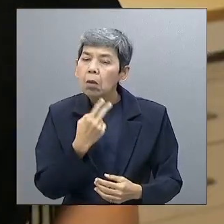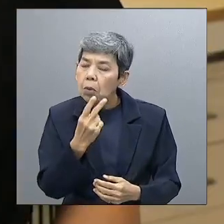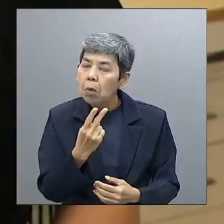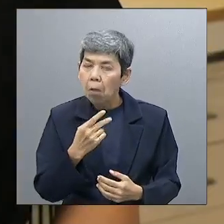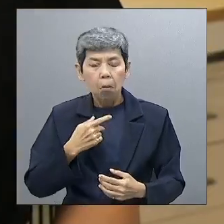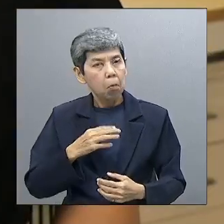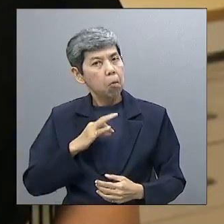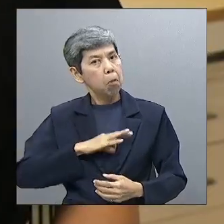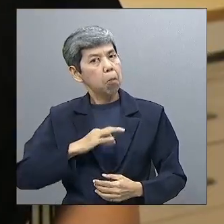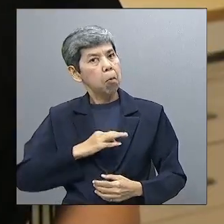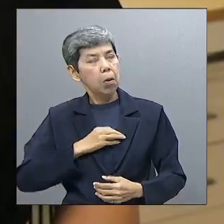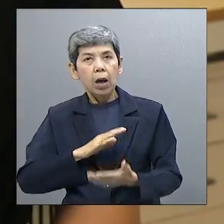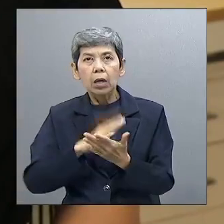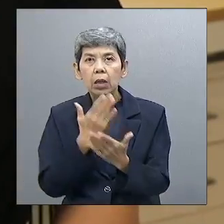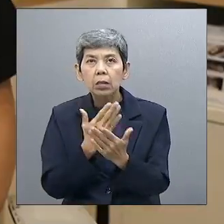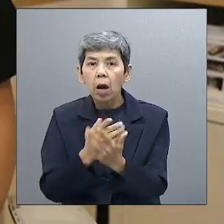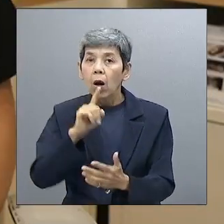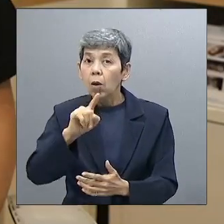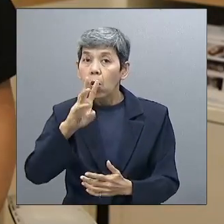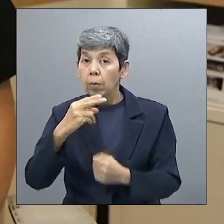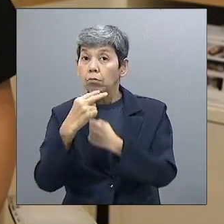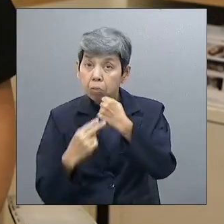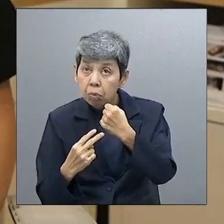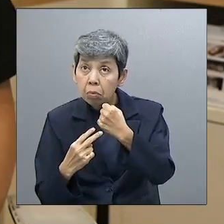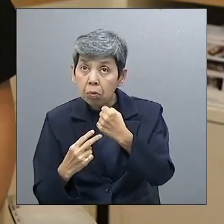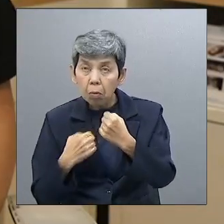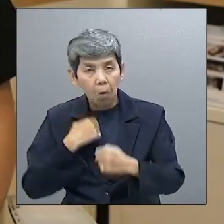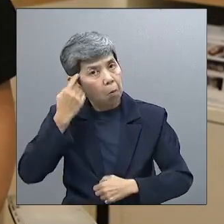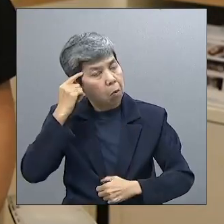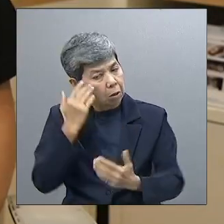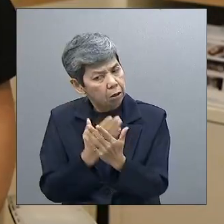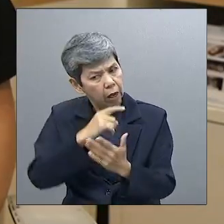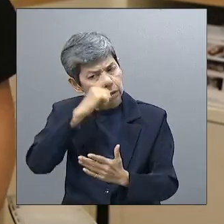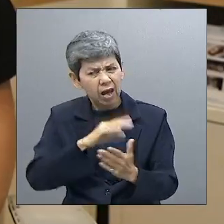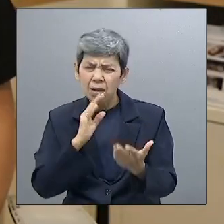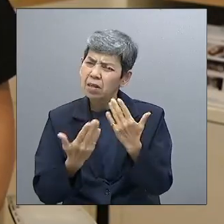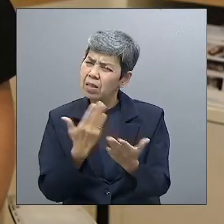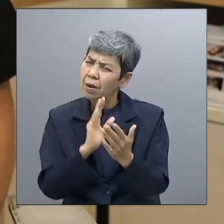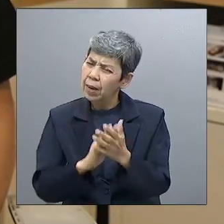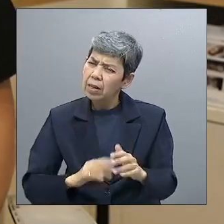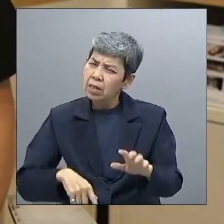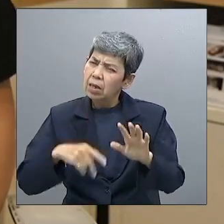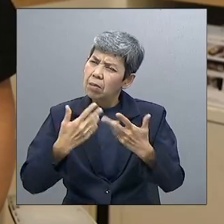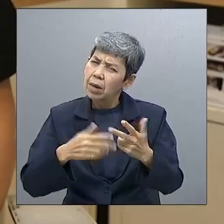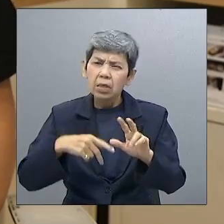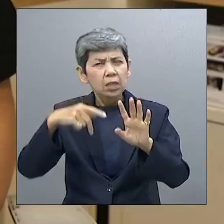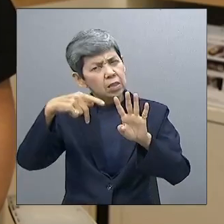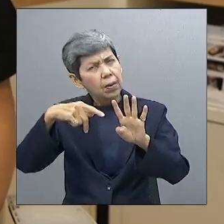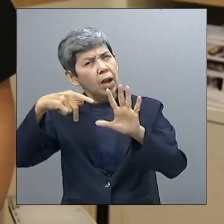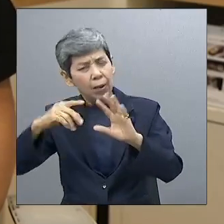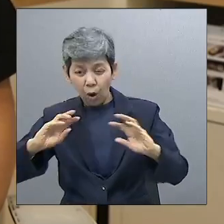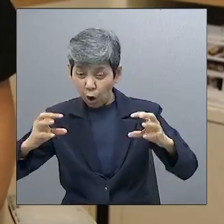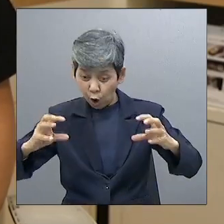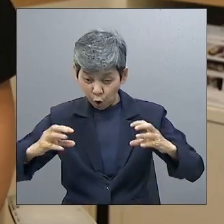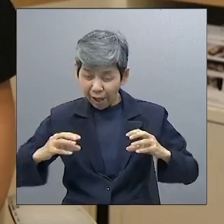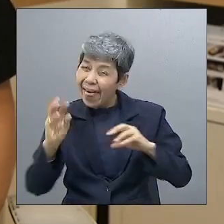ว่าประมูลเนี่ยมันจบที่165เหรียญก็ลองผมไม่แน่ใจว่าเป็นเงินไทยเท่าไหร่ประมาณสัก 4-5,000 นะครับซึ่งมันเป็นล้อแค่แบบล้